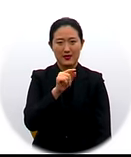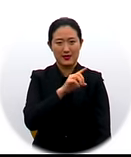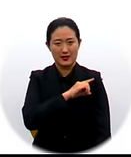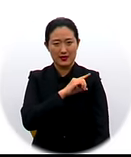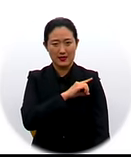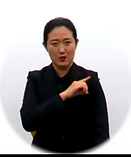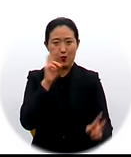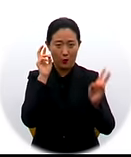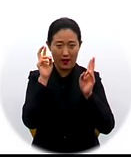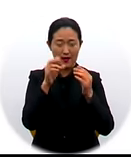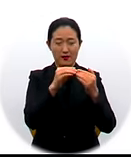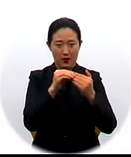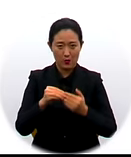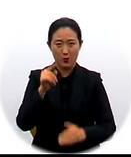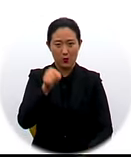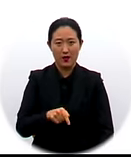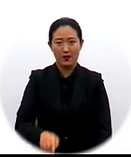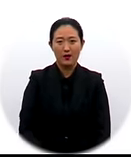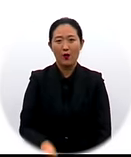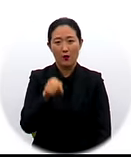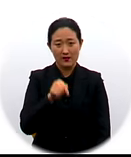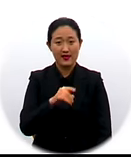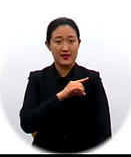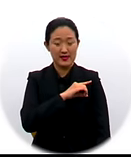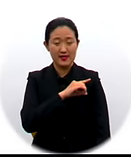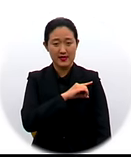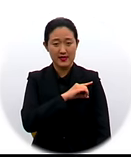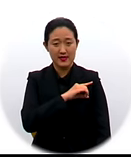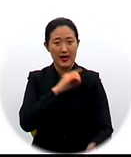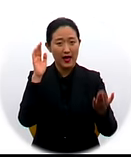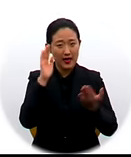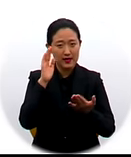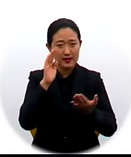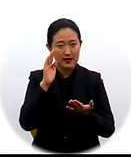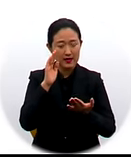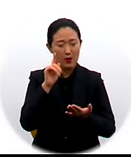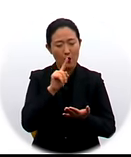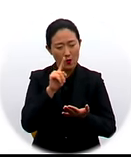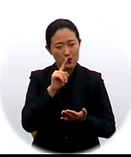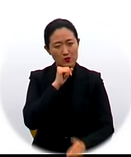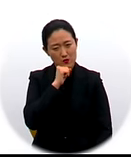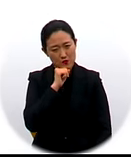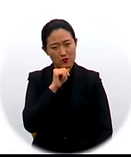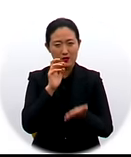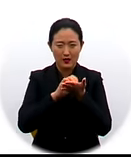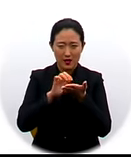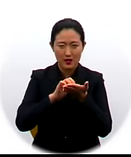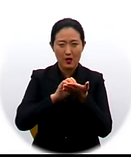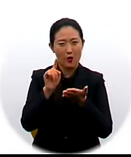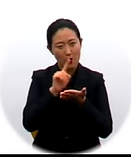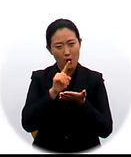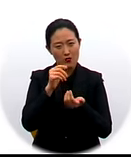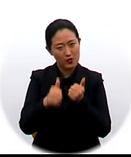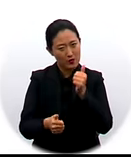인더스트리에 1등 기업들을 데리고 오는 겁니다. 우리는 여기서 1등인데, 여기서 1등하는 애들한테는 어떤 승리의 방정식이